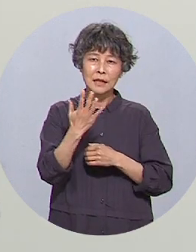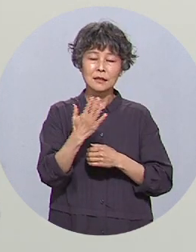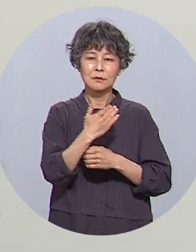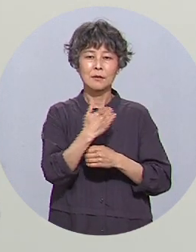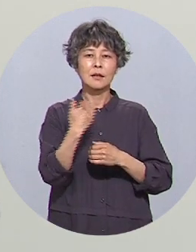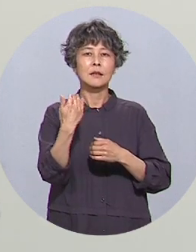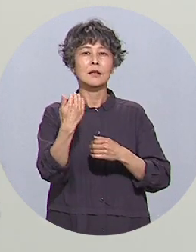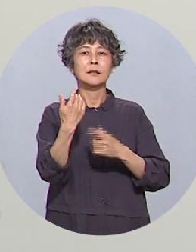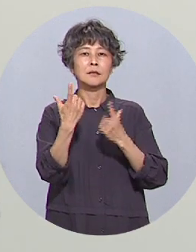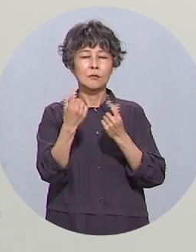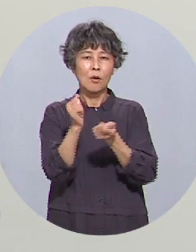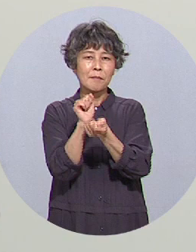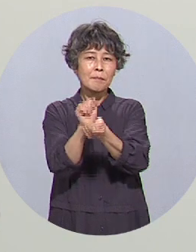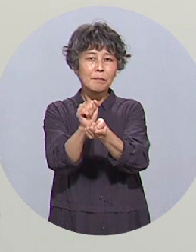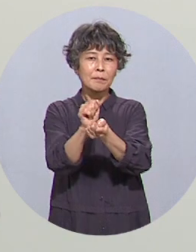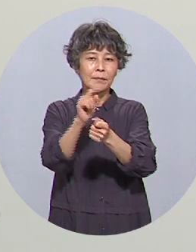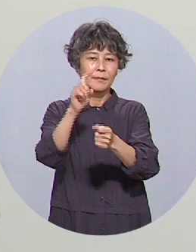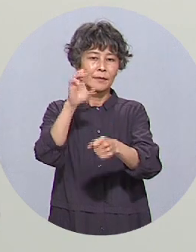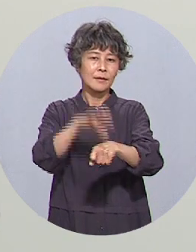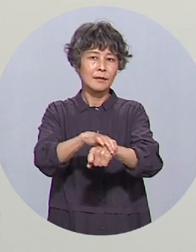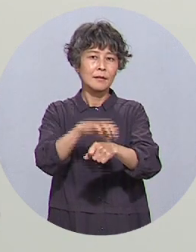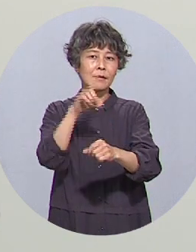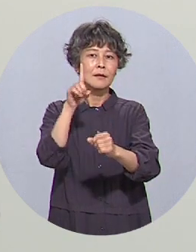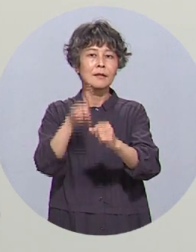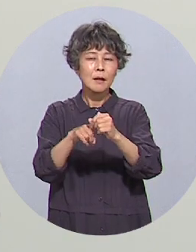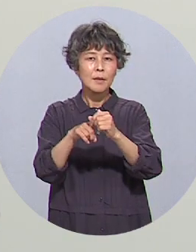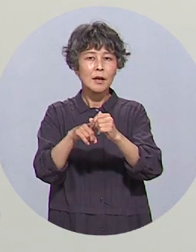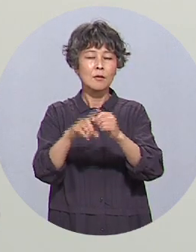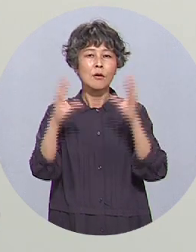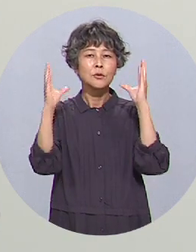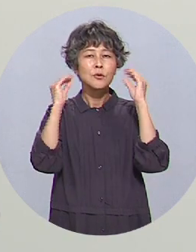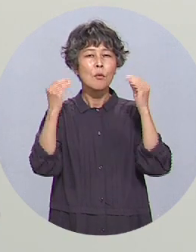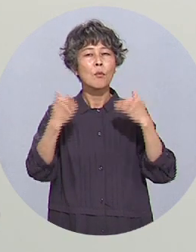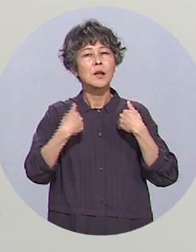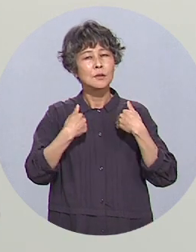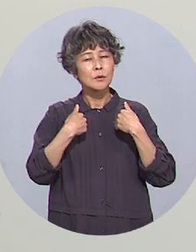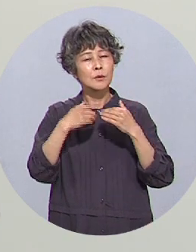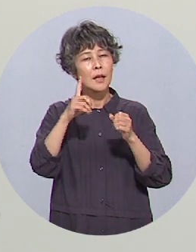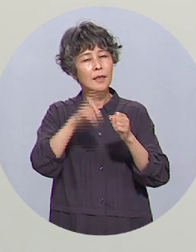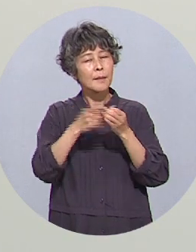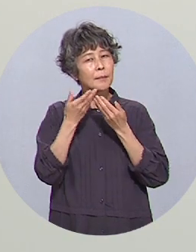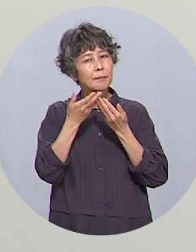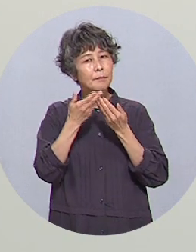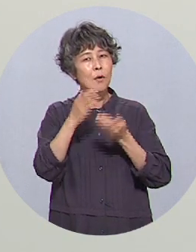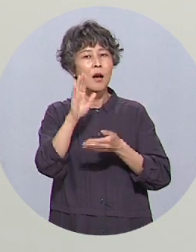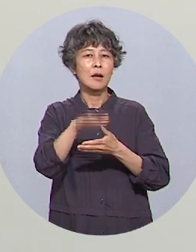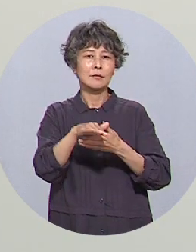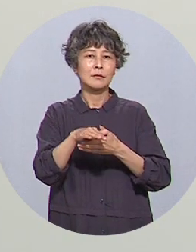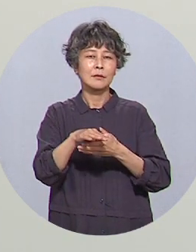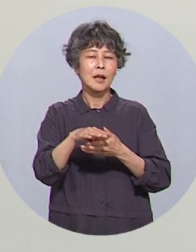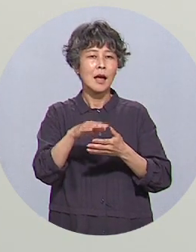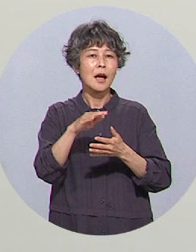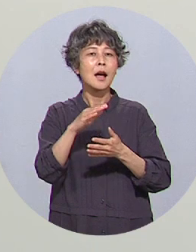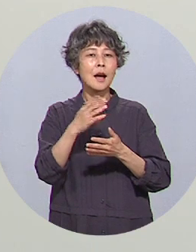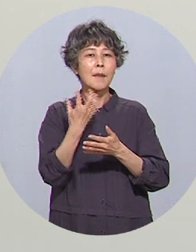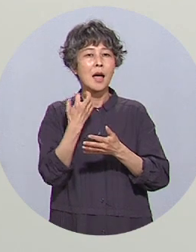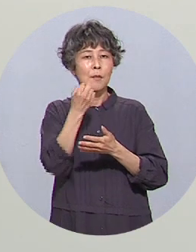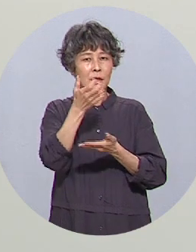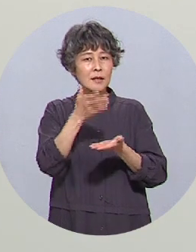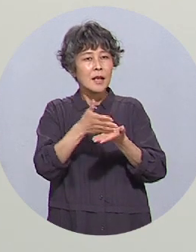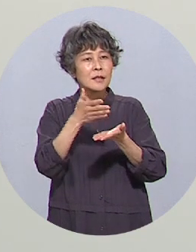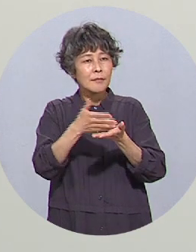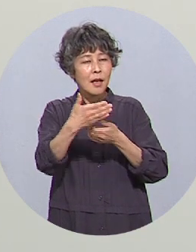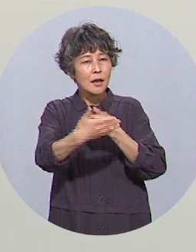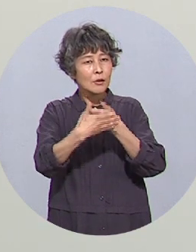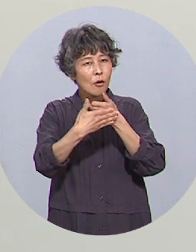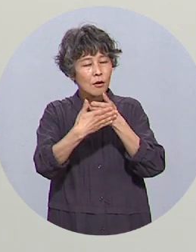私たちも犯人検挙のためには必要な情報をどうしても聞かなければならないので、 はい、 そのことを説明してですね、なんとか協